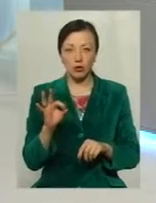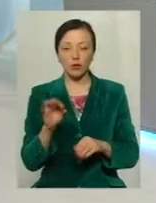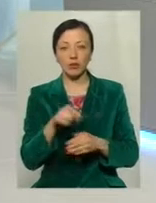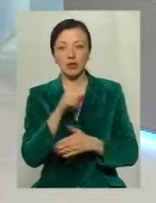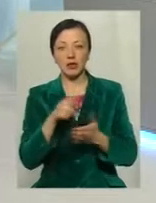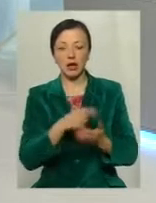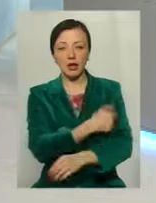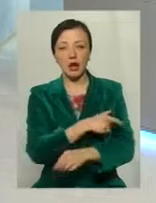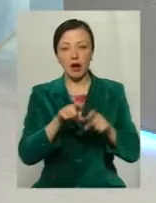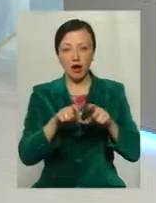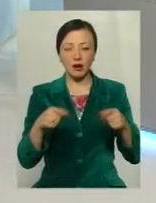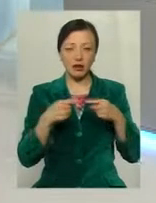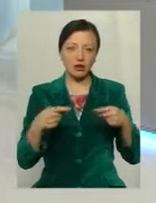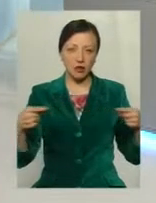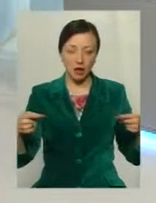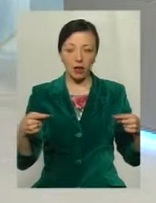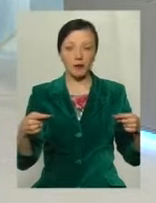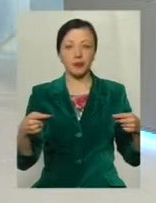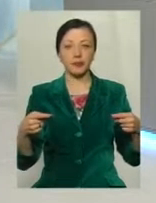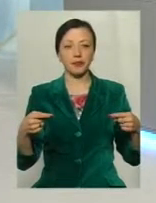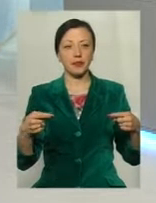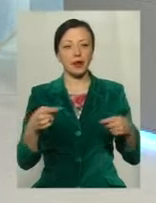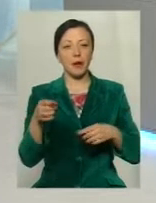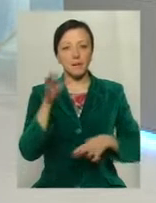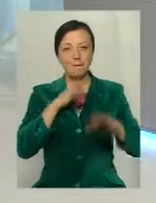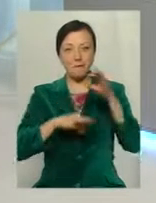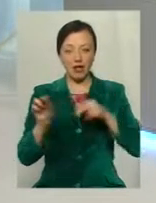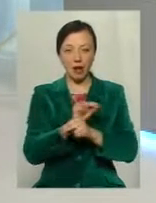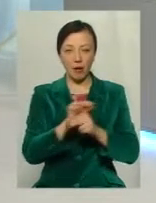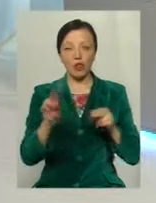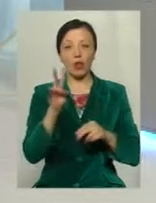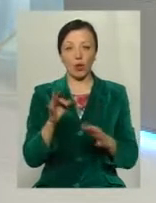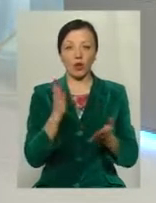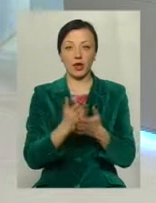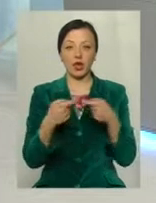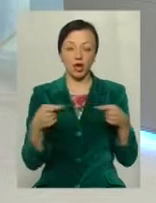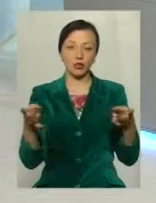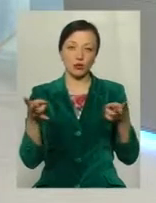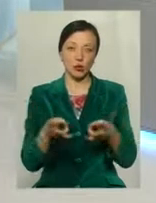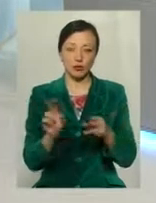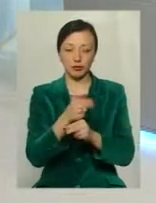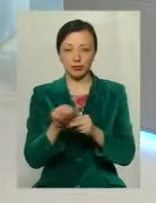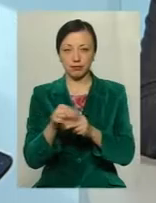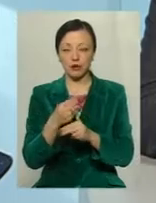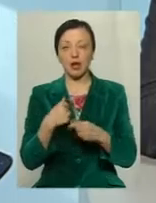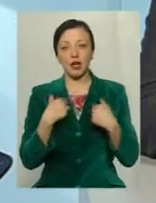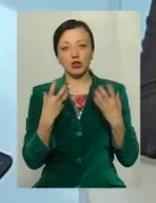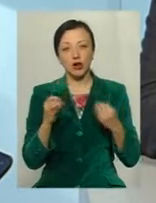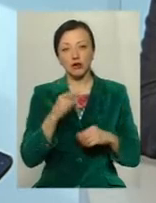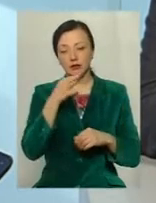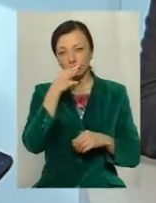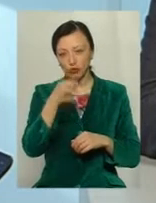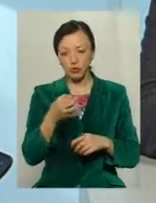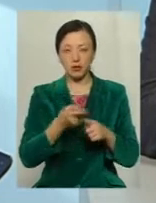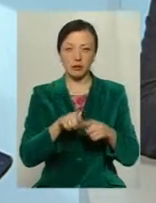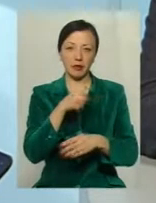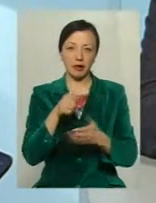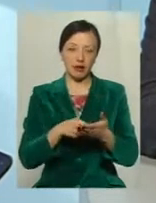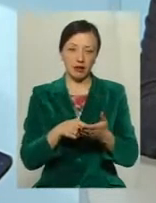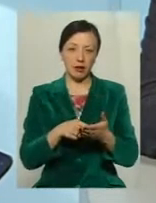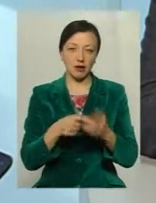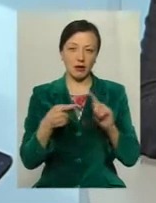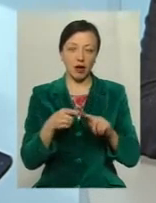ідучи на вашу передачу, я хочу сказати, що дуже правильних, гарних речей є в цьому бюджеті. Надзвичайно. Це особливо,